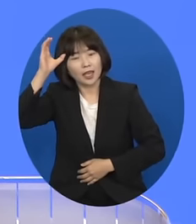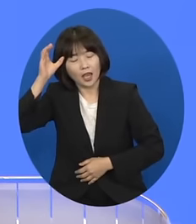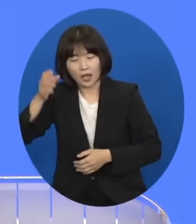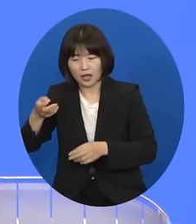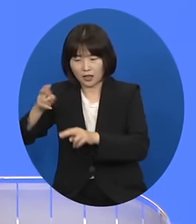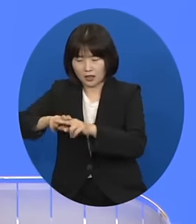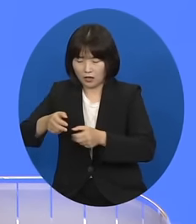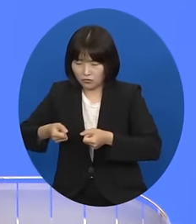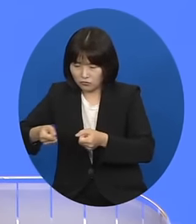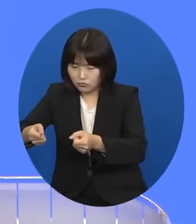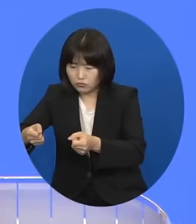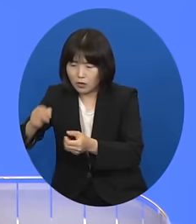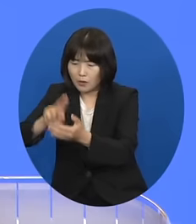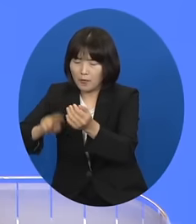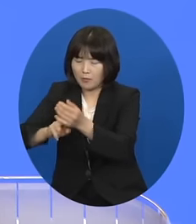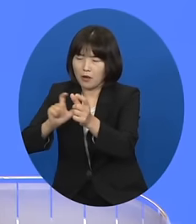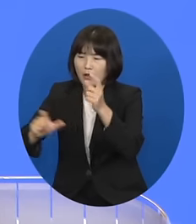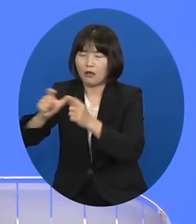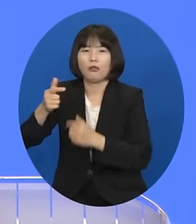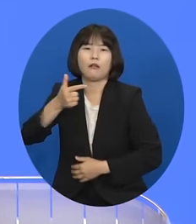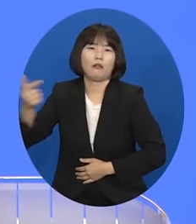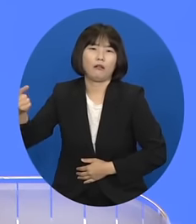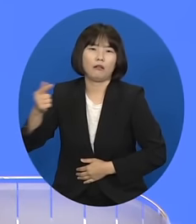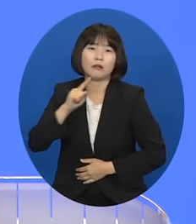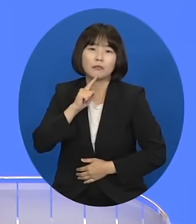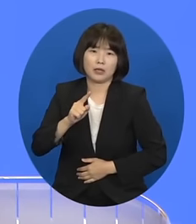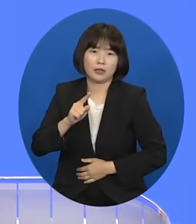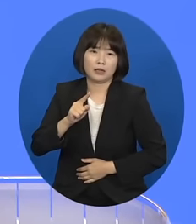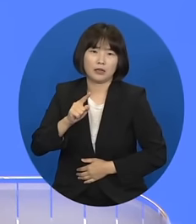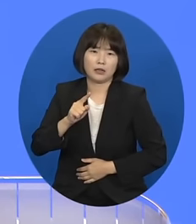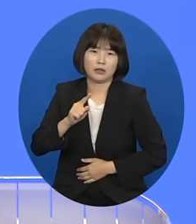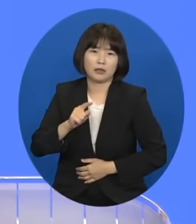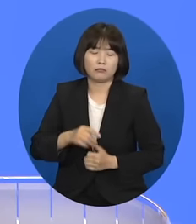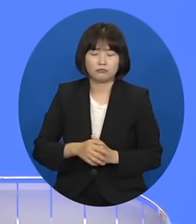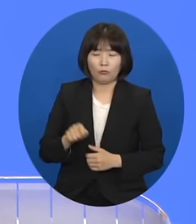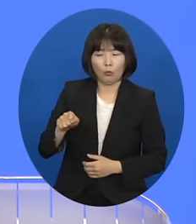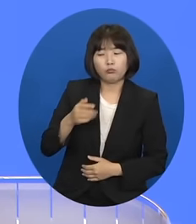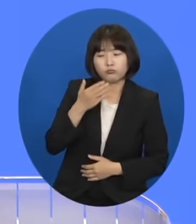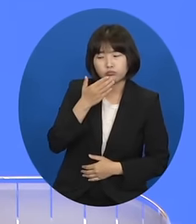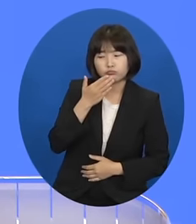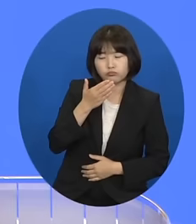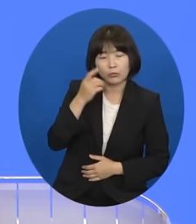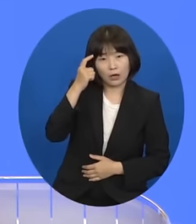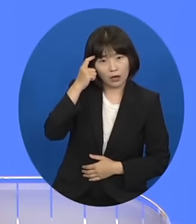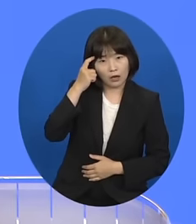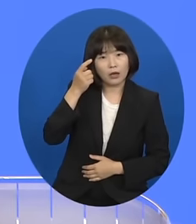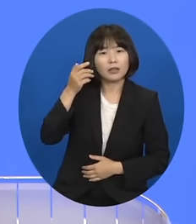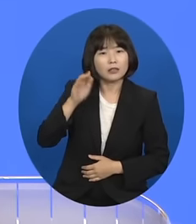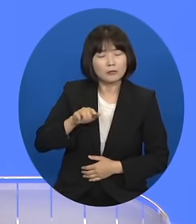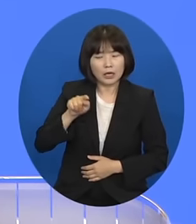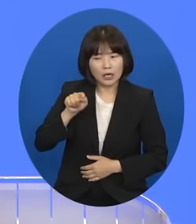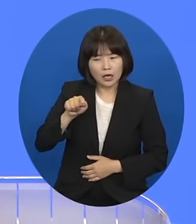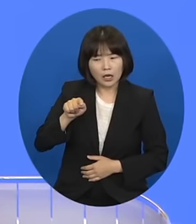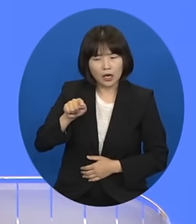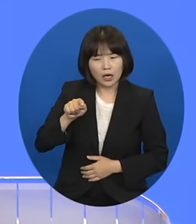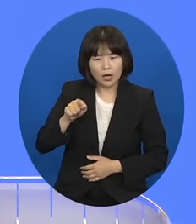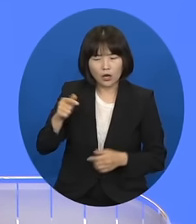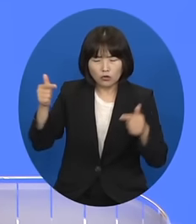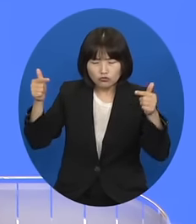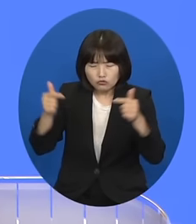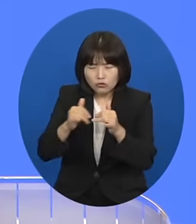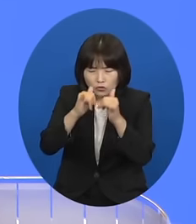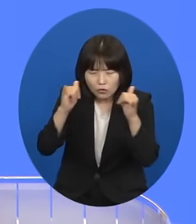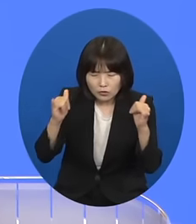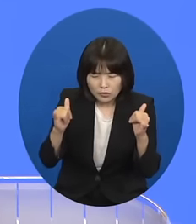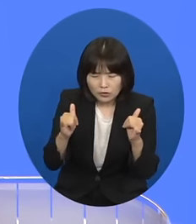능가했답니다. 예, 이게 이제 굉장히 한편으로 보면 이 뭐 그럴 수도 있겠지 싶지만 이게 지금 축소 사회를 보여주는 한국